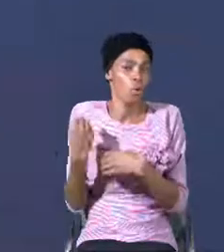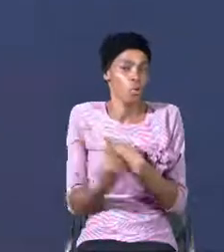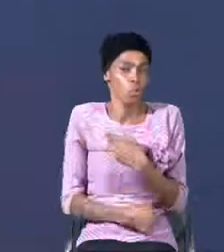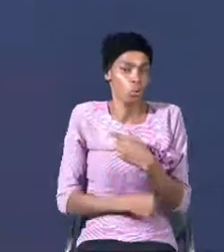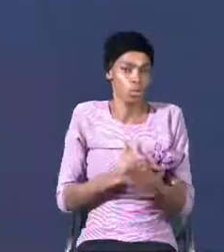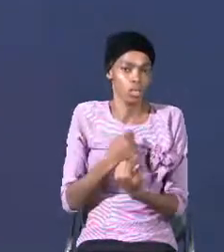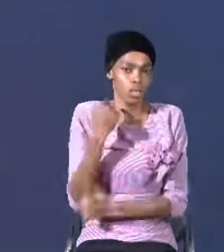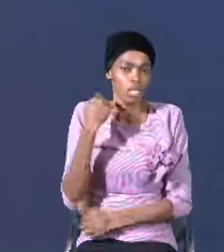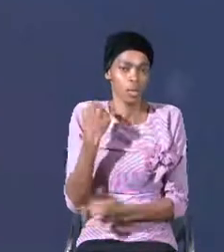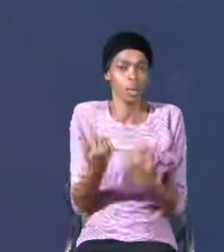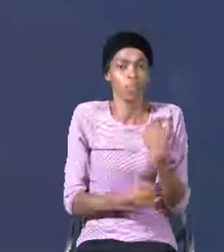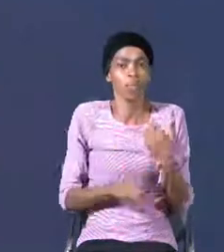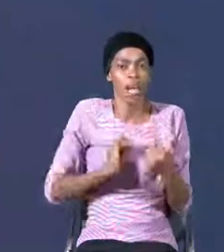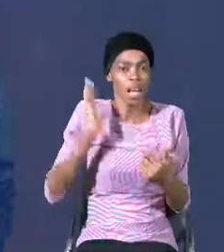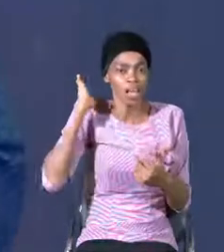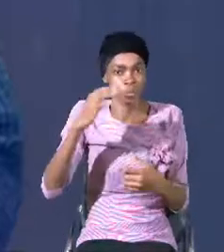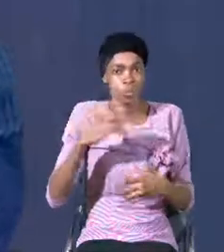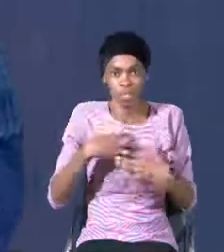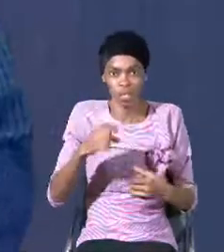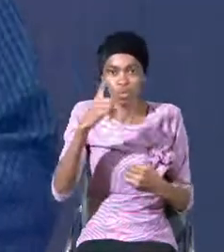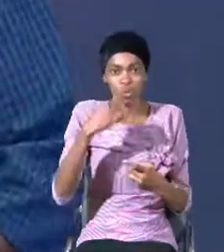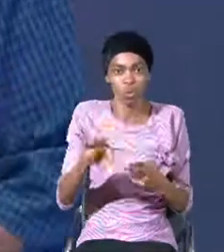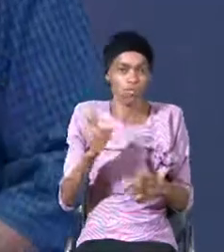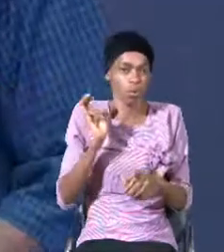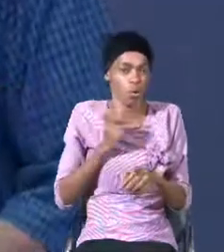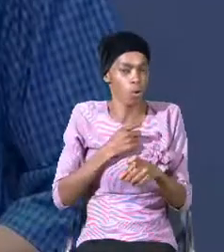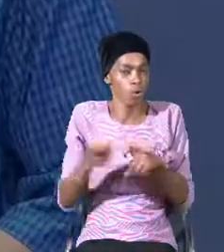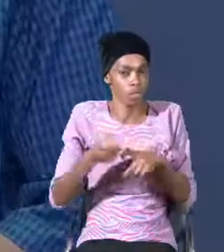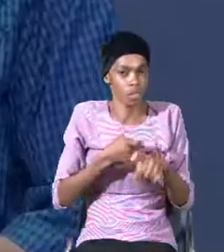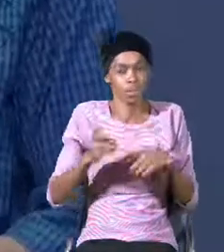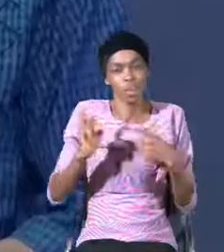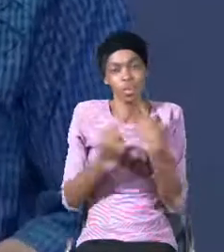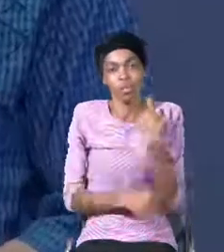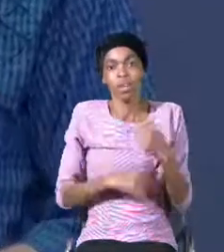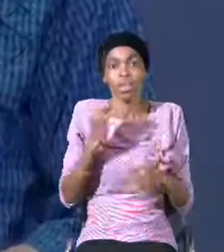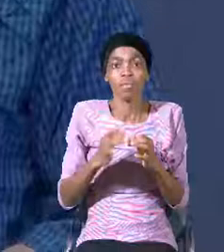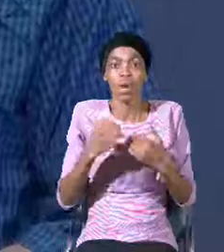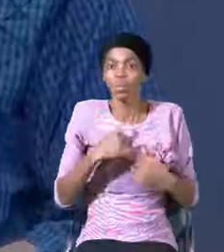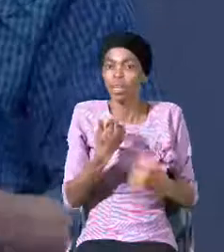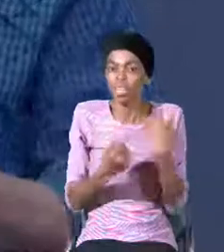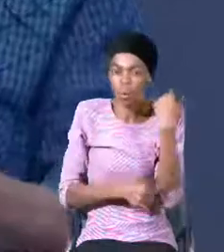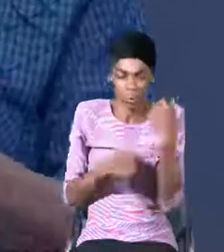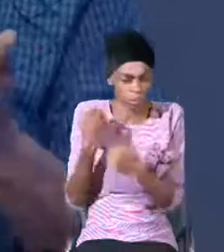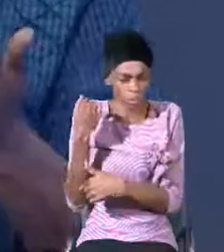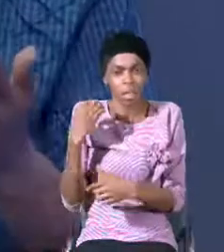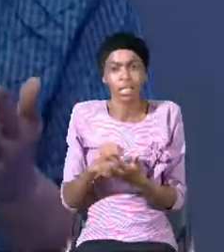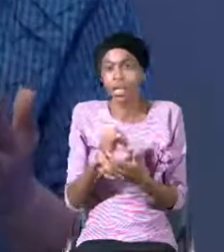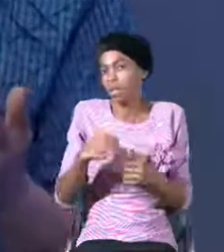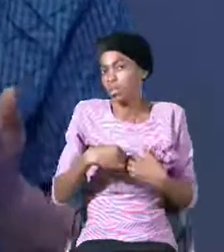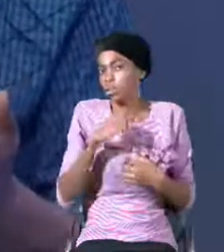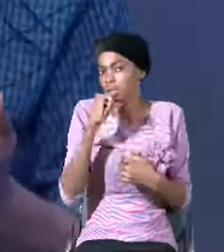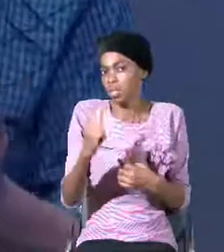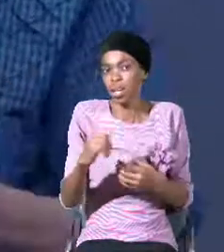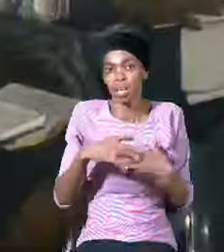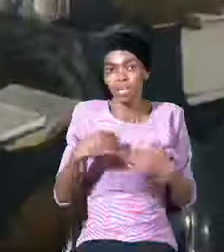Je te guérirai, je panserai tes plaies. Si tu as une plaie qui refuse de guérir depuis des années, il